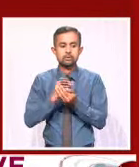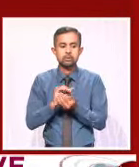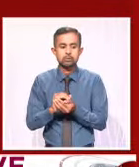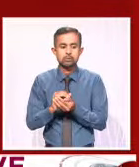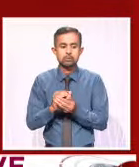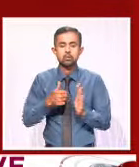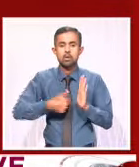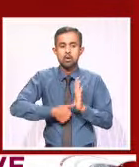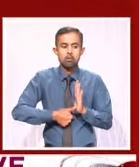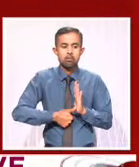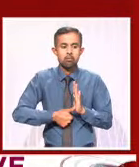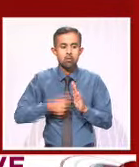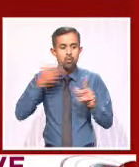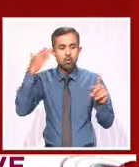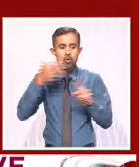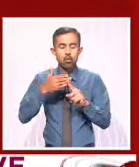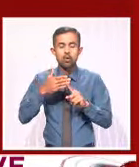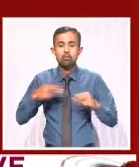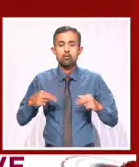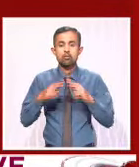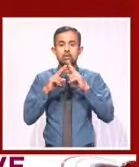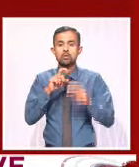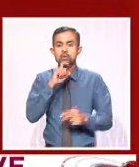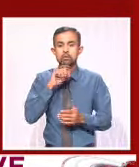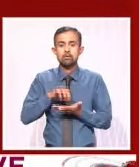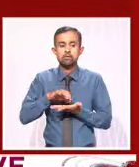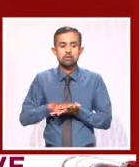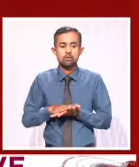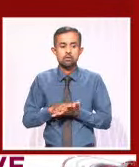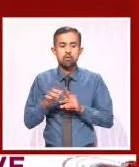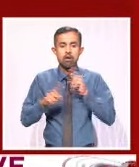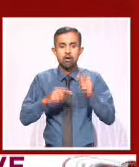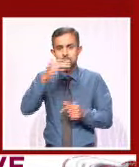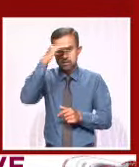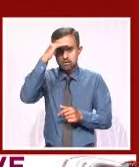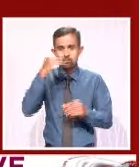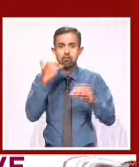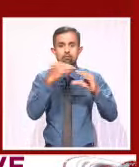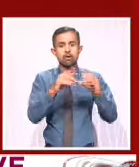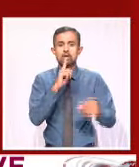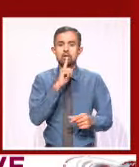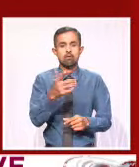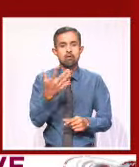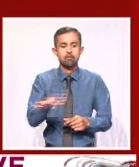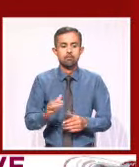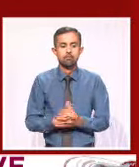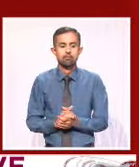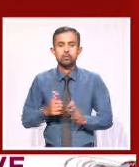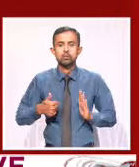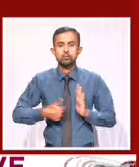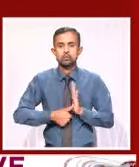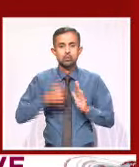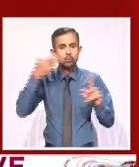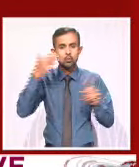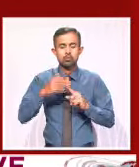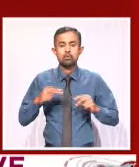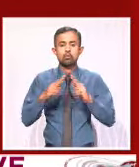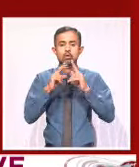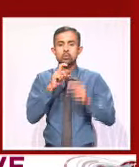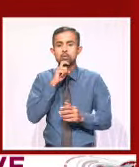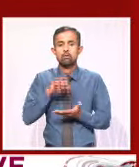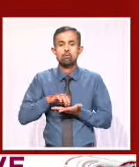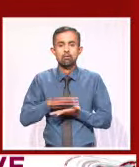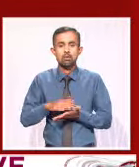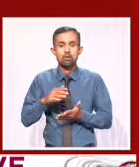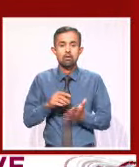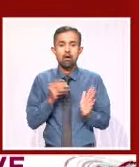සුරක්ෂිතභාවය පිළිබඳ පනත් කැටුම්පත සම්බන්ධ ශ්‍රේෂ්ඨාධිකරණ තීන්දුවද කතානායකවරයා වෙත දැනුම් දෙනු ලැබුවා. පනත් කැටුම්පත පිළිබඳ ශ්‍රේෂ්ඨාධිකරණ